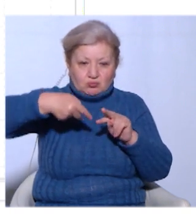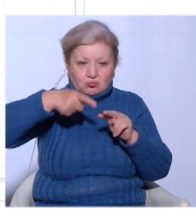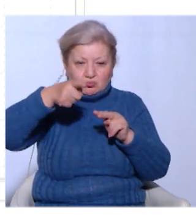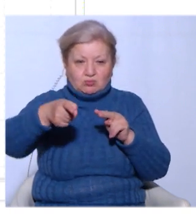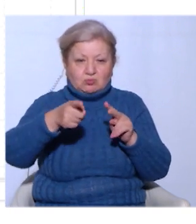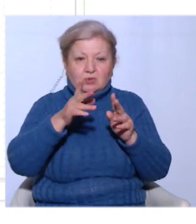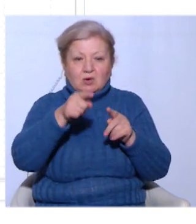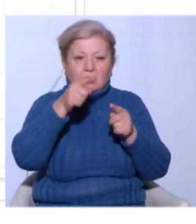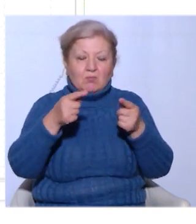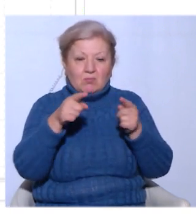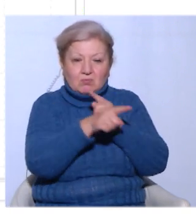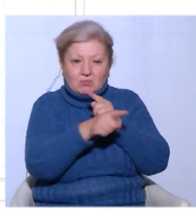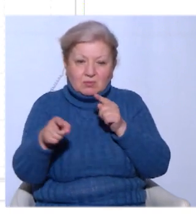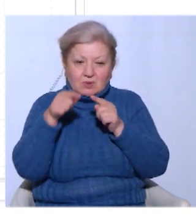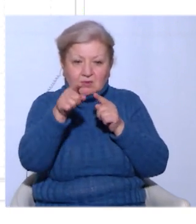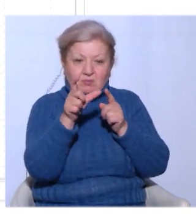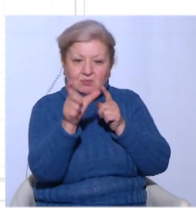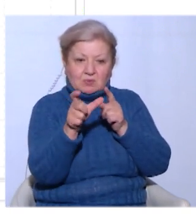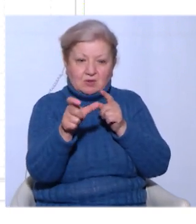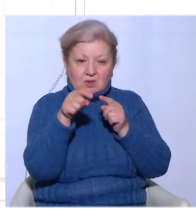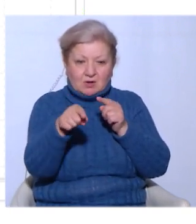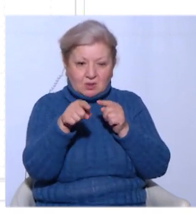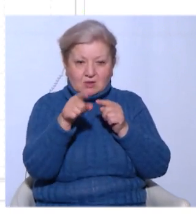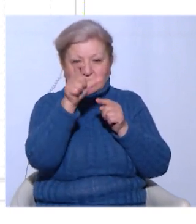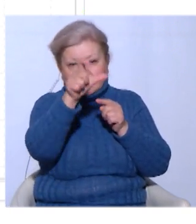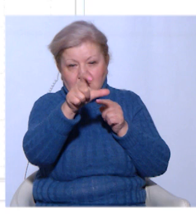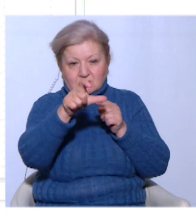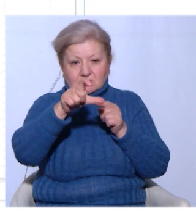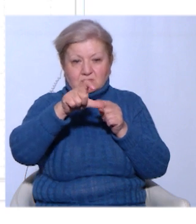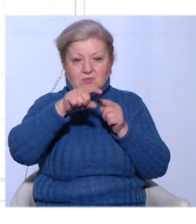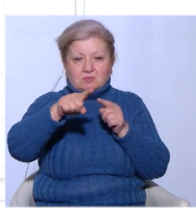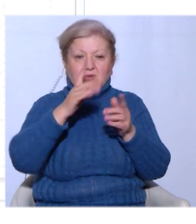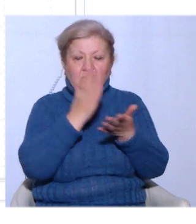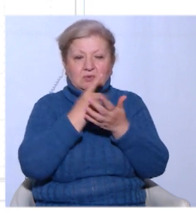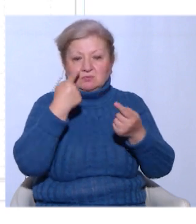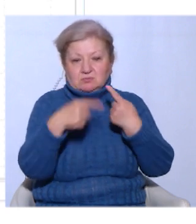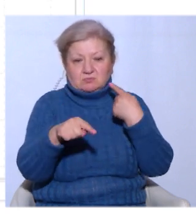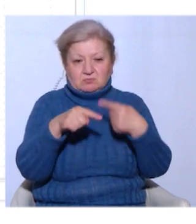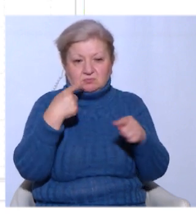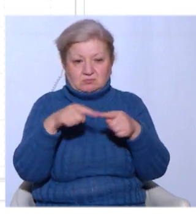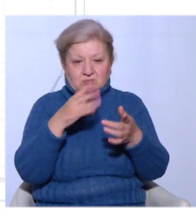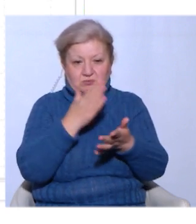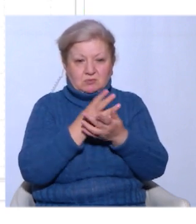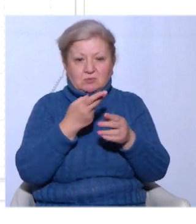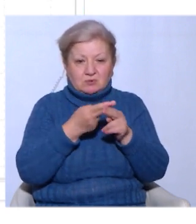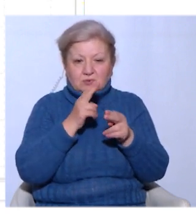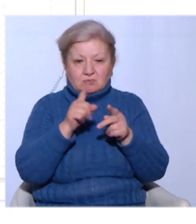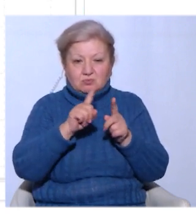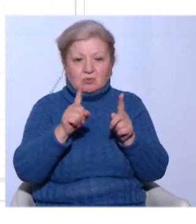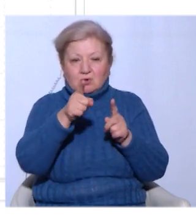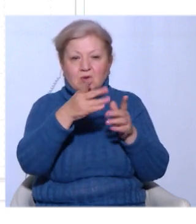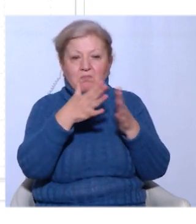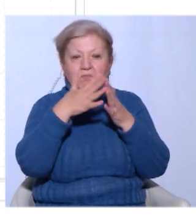ამ მონაკვეთში, აი ამ რკალში და ამ რკალში მკვეთრად განსხვავდება, იმიტომ რომ უფრო